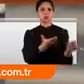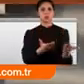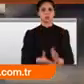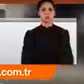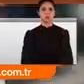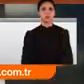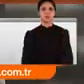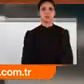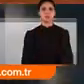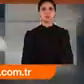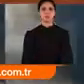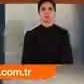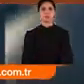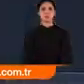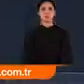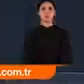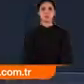gönderildi.